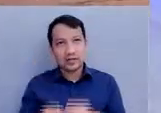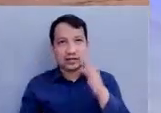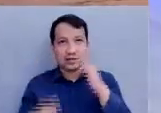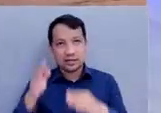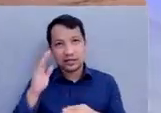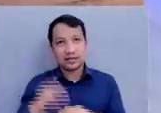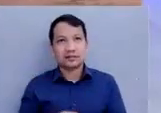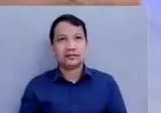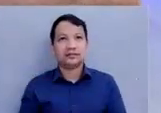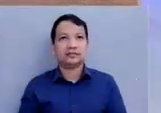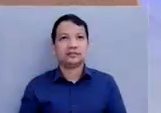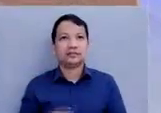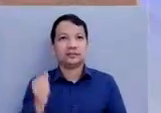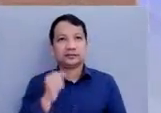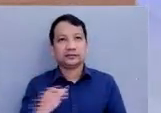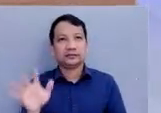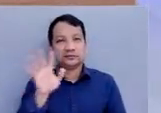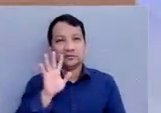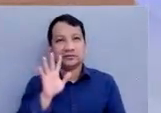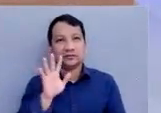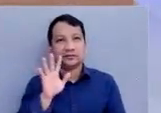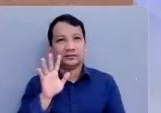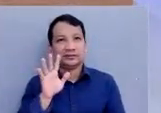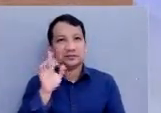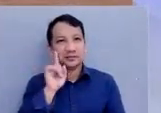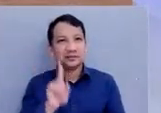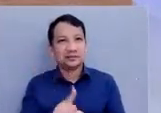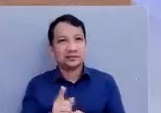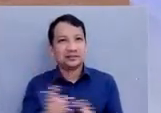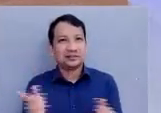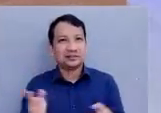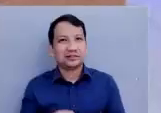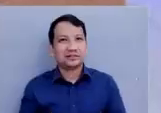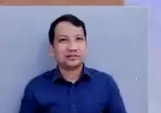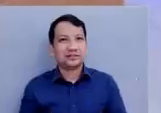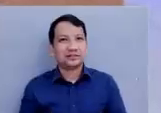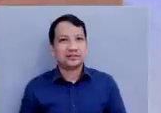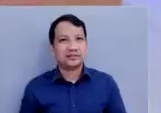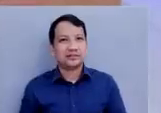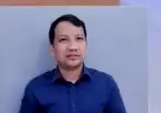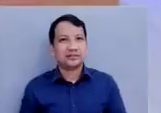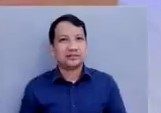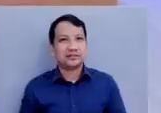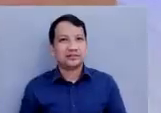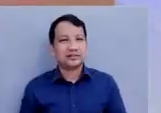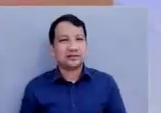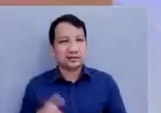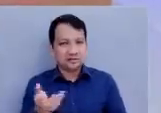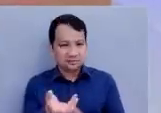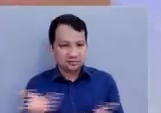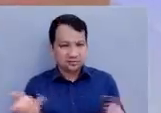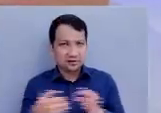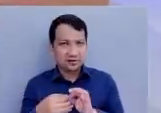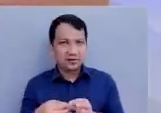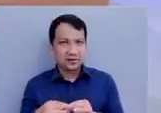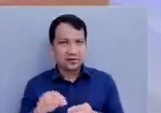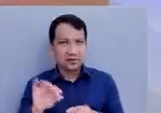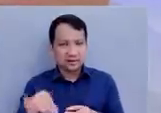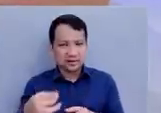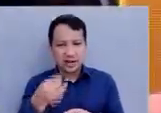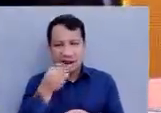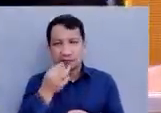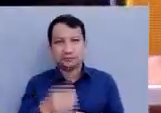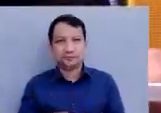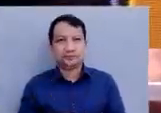morning morning Teka usually ag Kumakain ako ng crispy pata medyo mahirap kumuha Pero ito ang lutong Ano bang sikreto